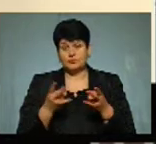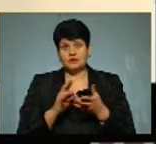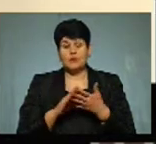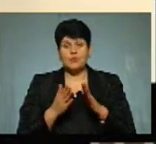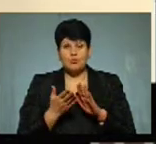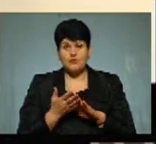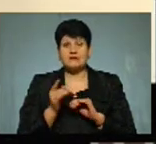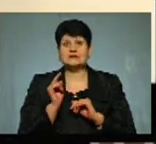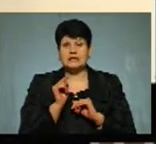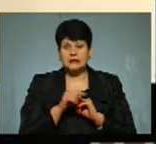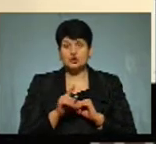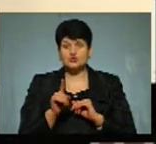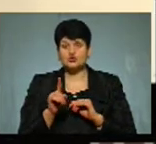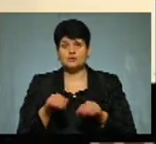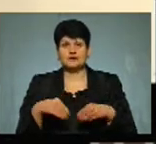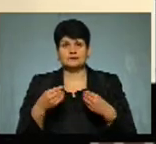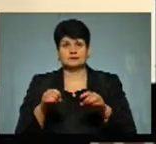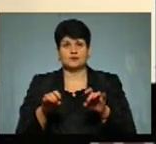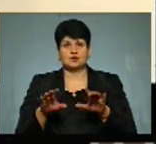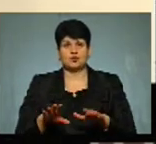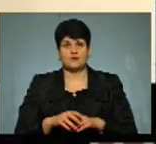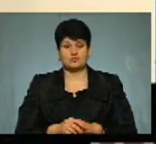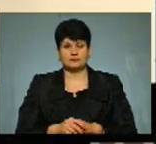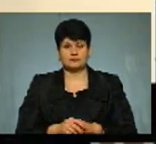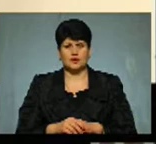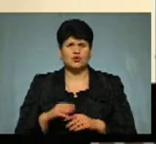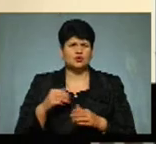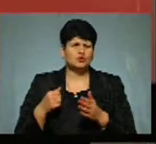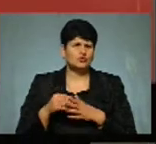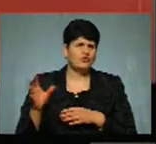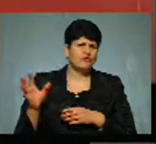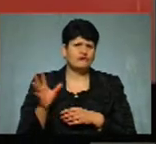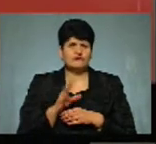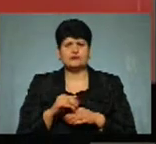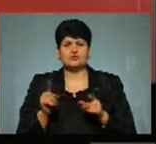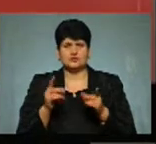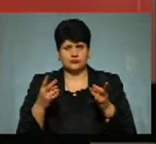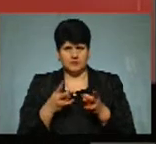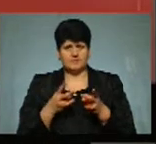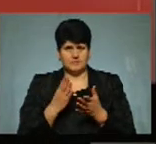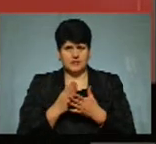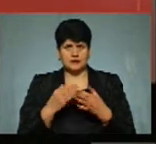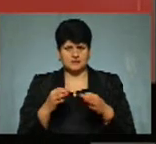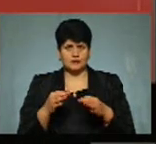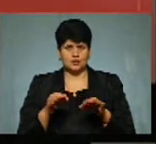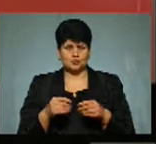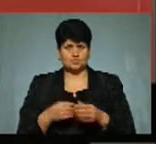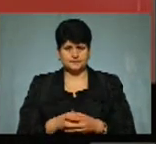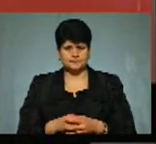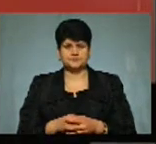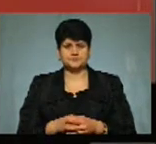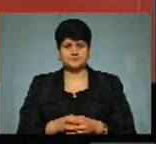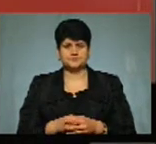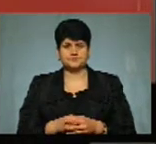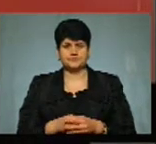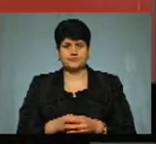щоб виносити постанови. Тобто до всіх, які вам необхідні для роботи, ви маєте доступ, так? Так, так.